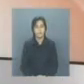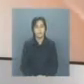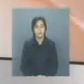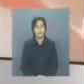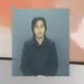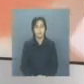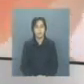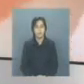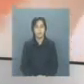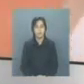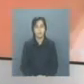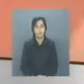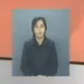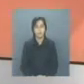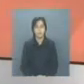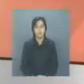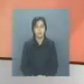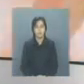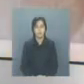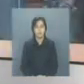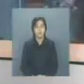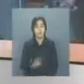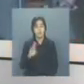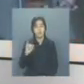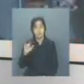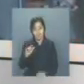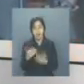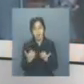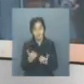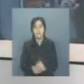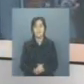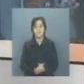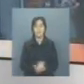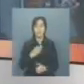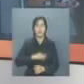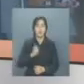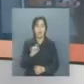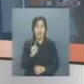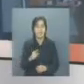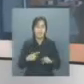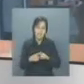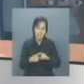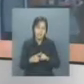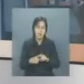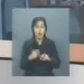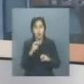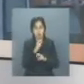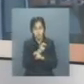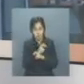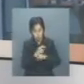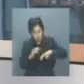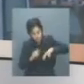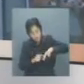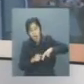มาดูความเคลื่อนไหวของดาวิดปิยะนะคะถือว่ามีความพอใจเป็นอย่างมากหลังจากที่อาการบาดเจ็บกระดูกหน้าแข้งหักที่ดีขึ้นตามล